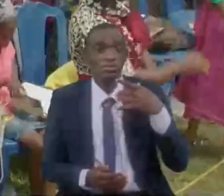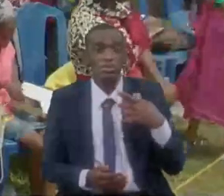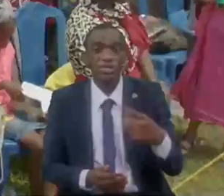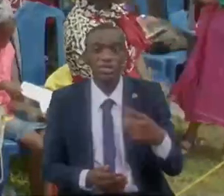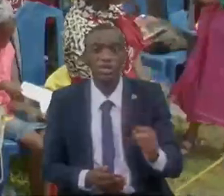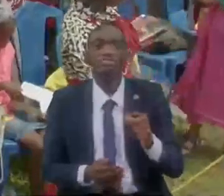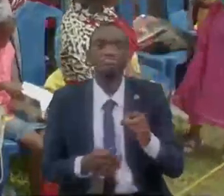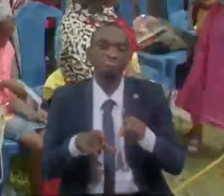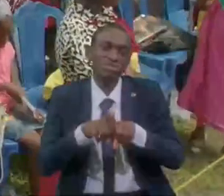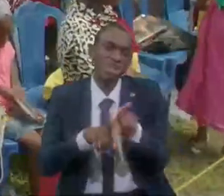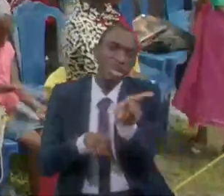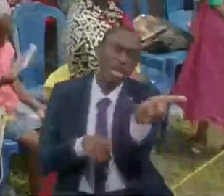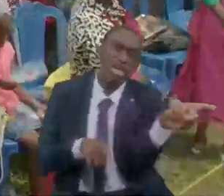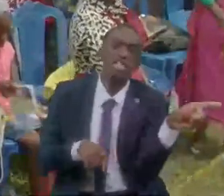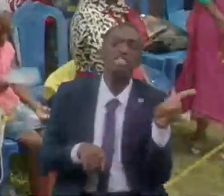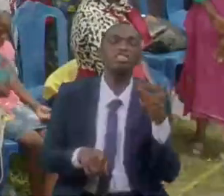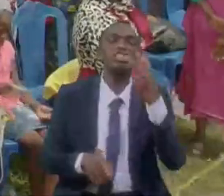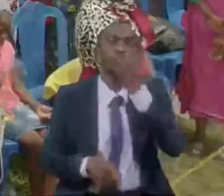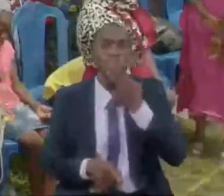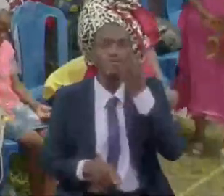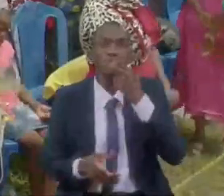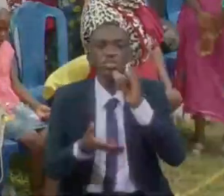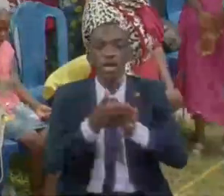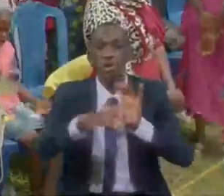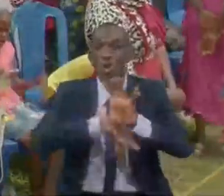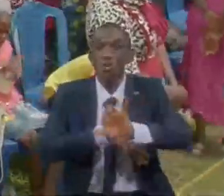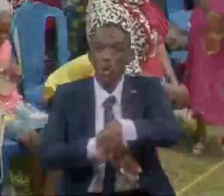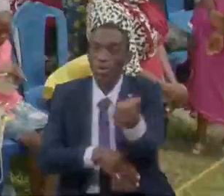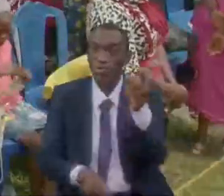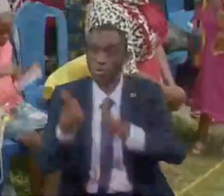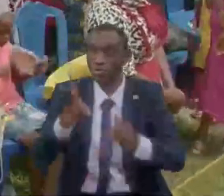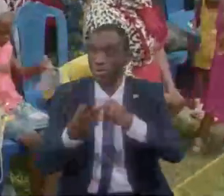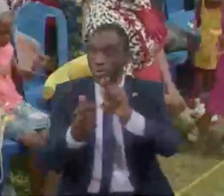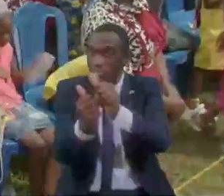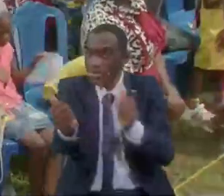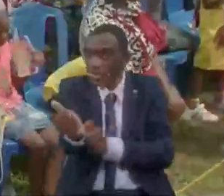Les propos désobligeants qui dérangent les autres.